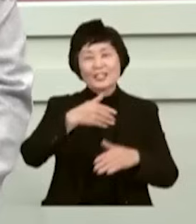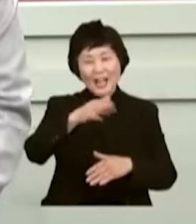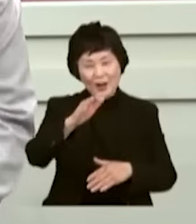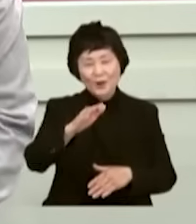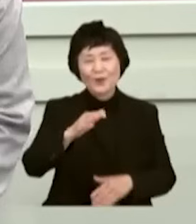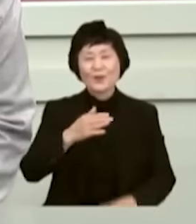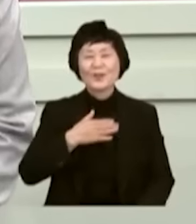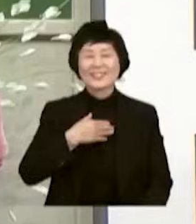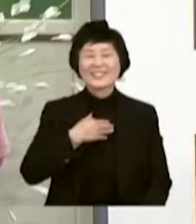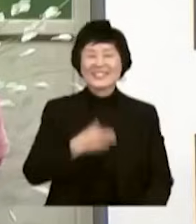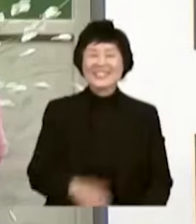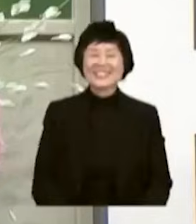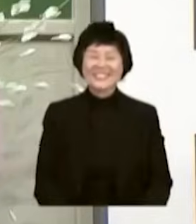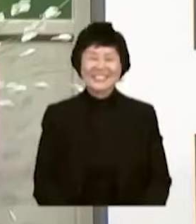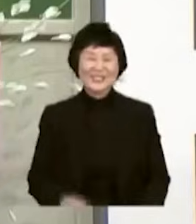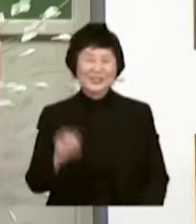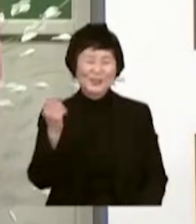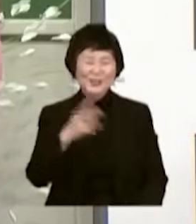재수하고